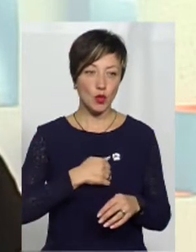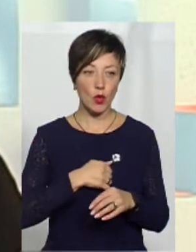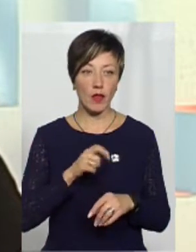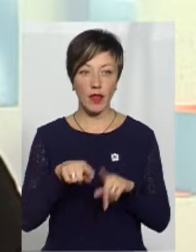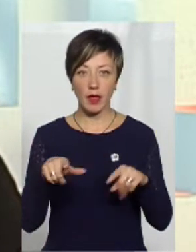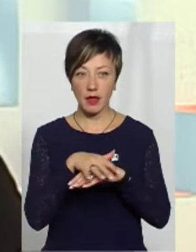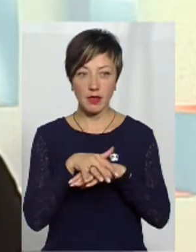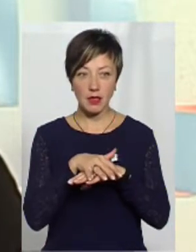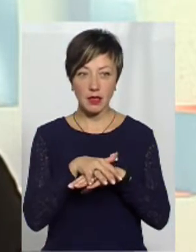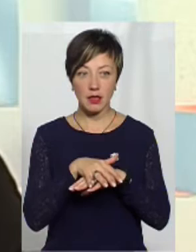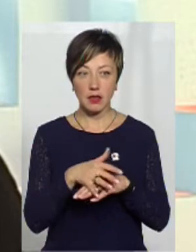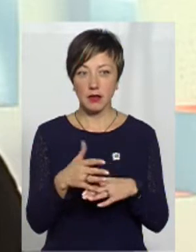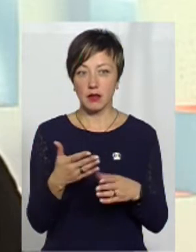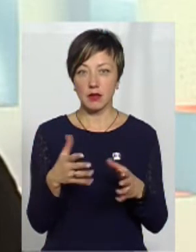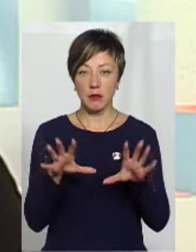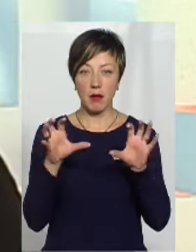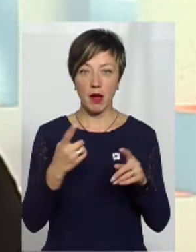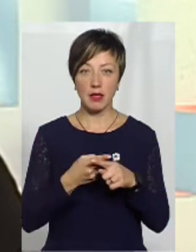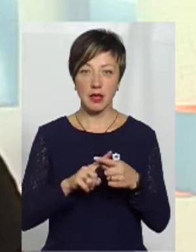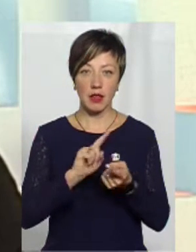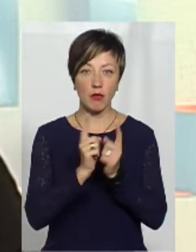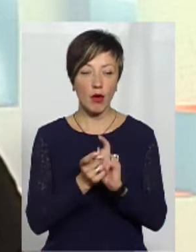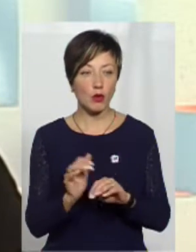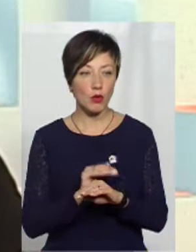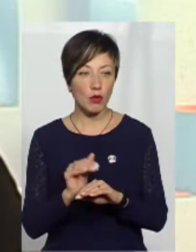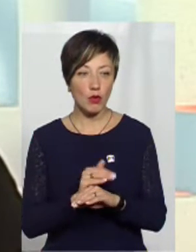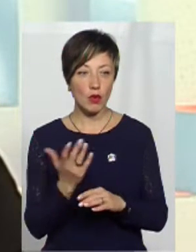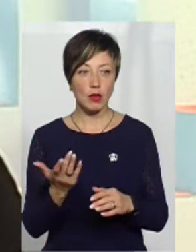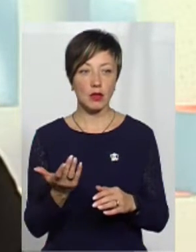деяке населення, певна частина населення сприймає це як навпаки добро і